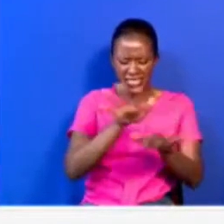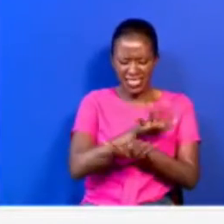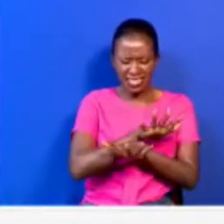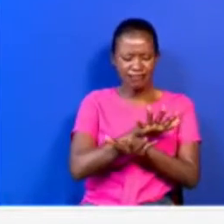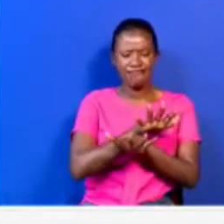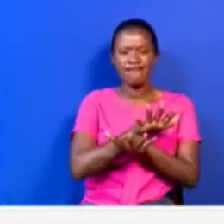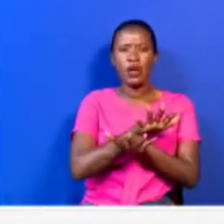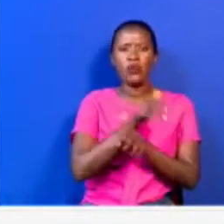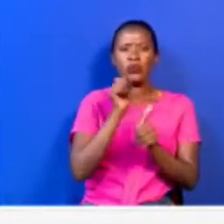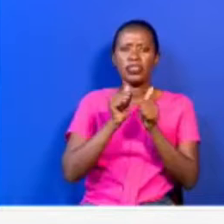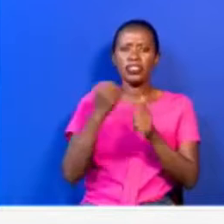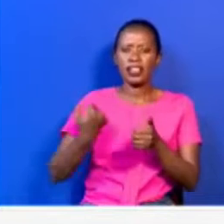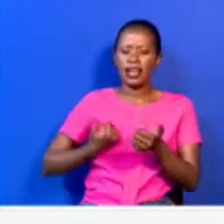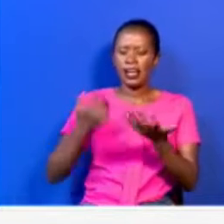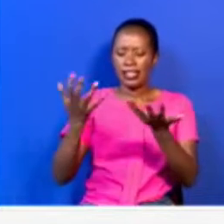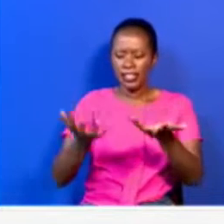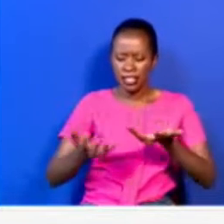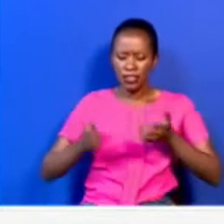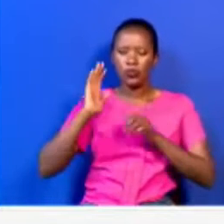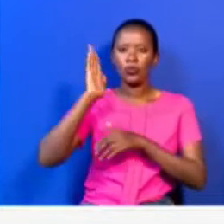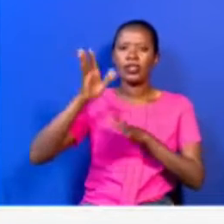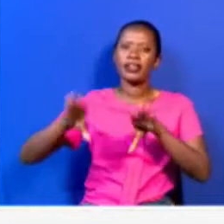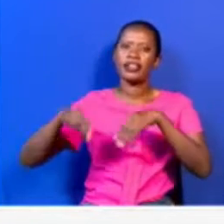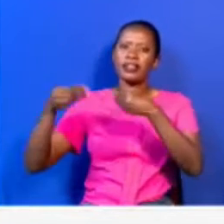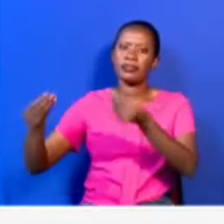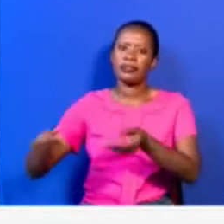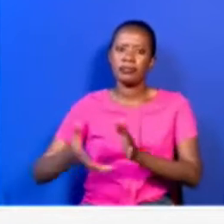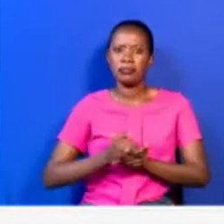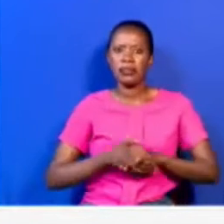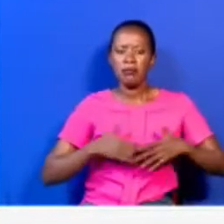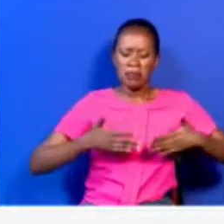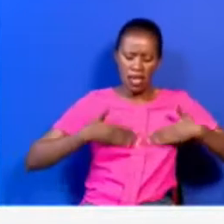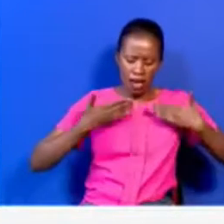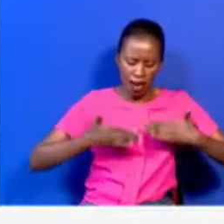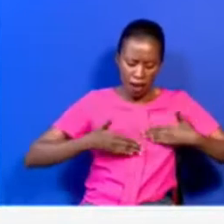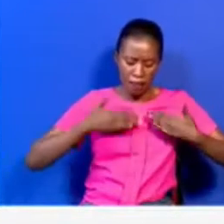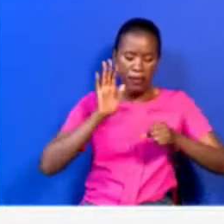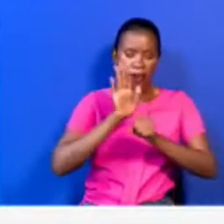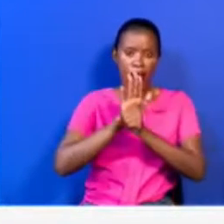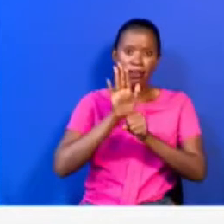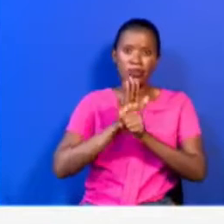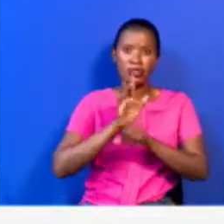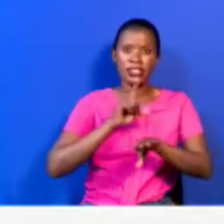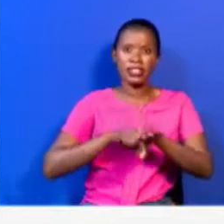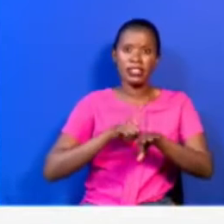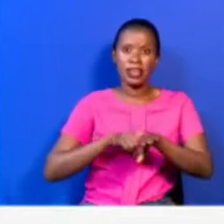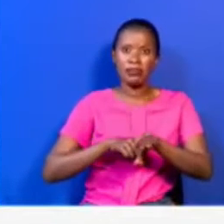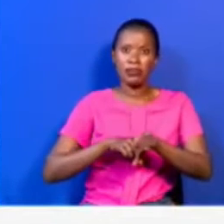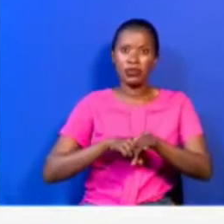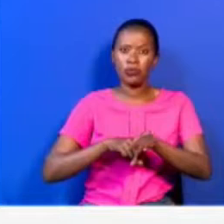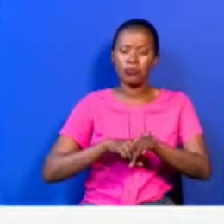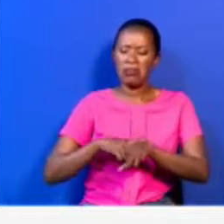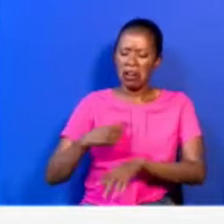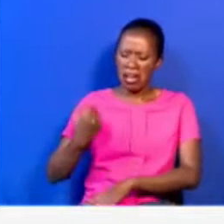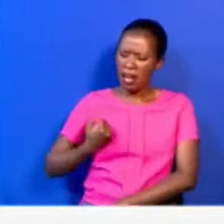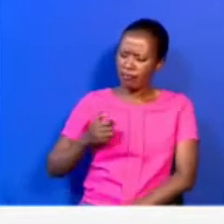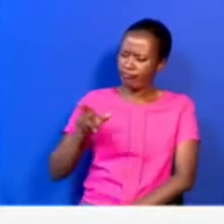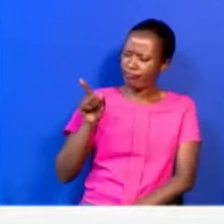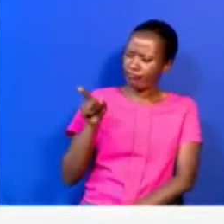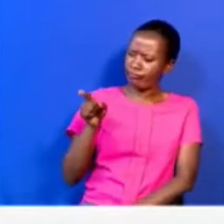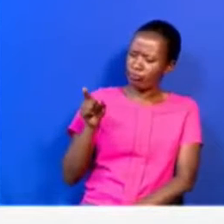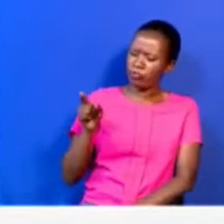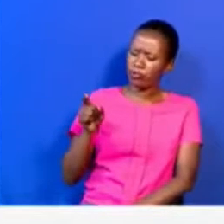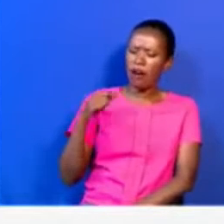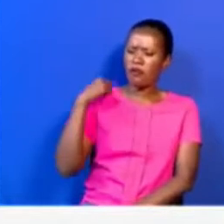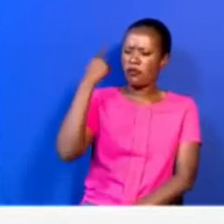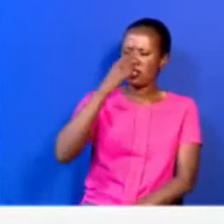masomo ya sekondari. Mimi ni furaha yangu kubwa sana nikiwa mbunge kusema kwa Lisa amelift my face